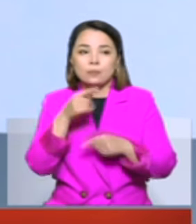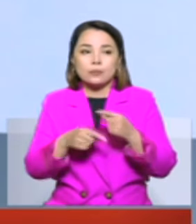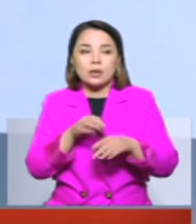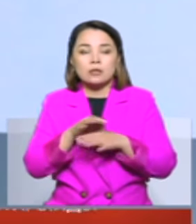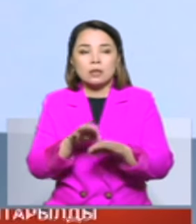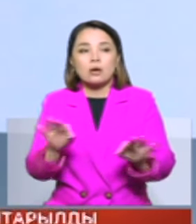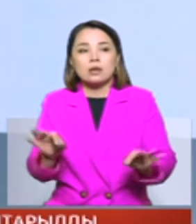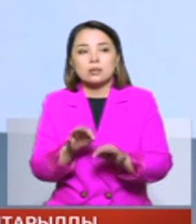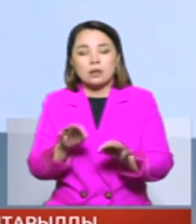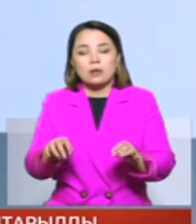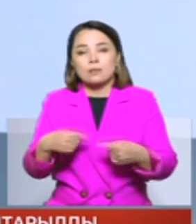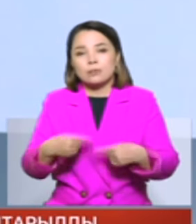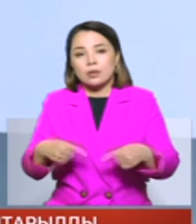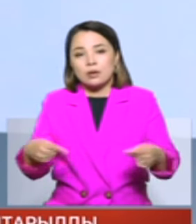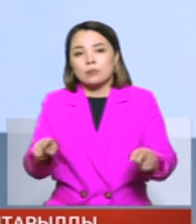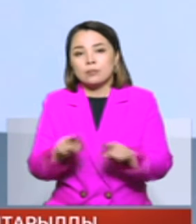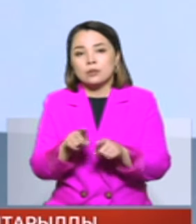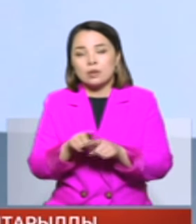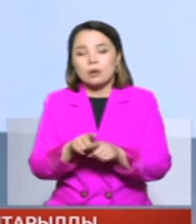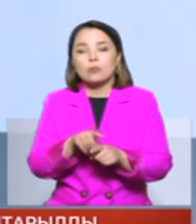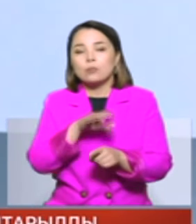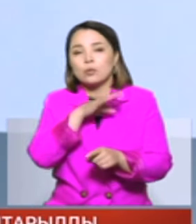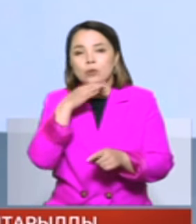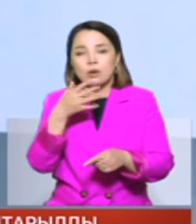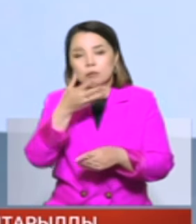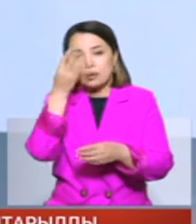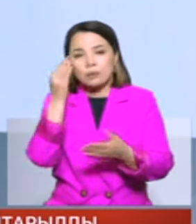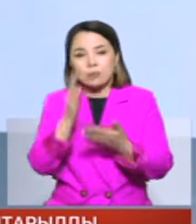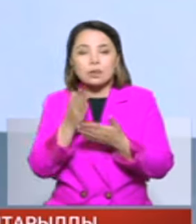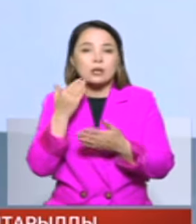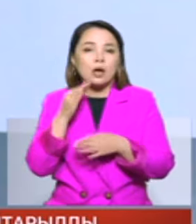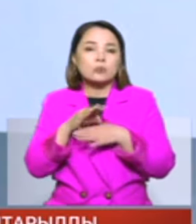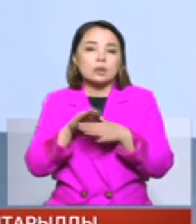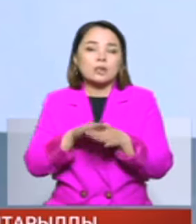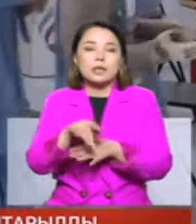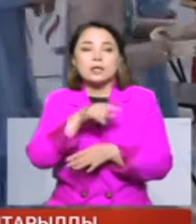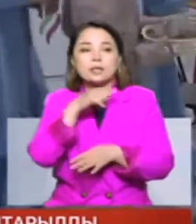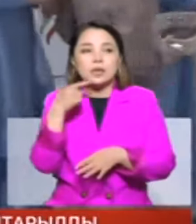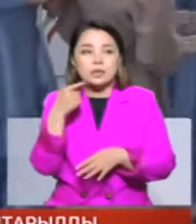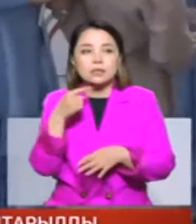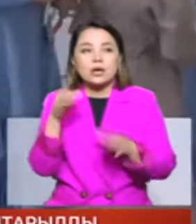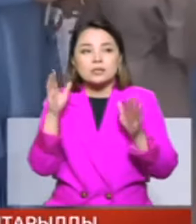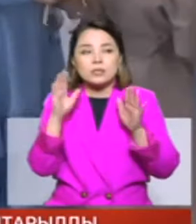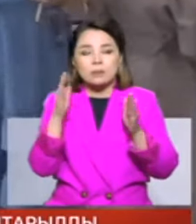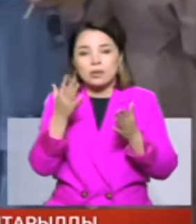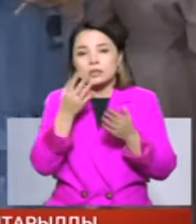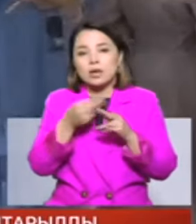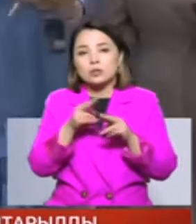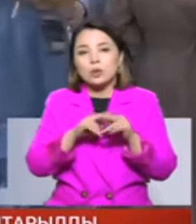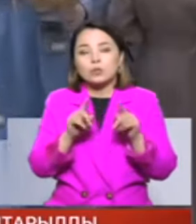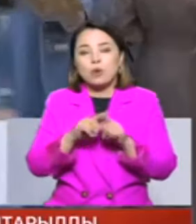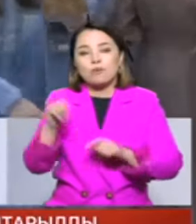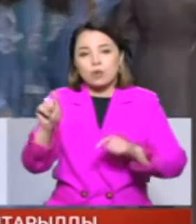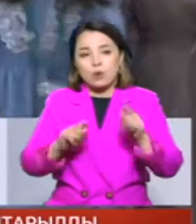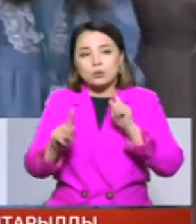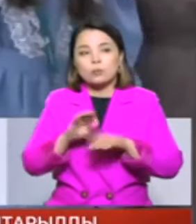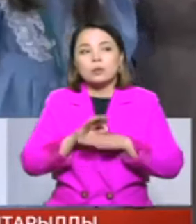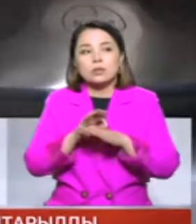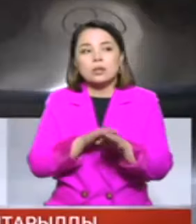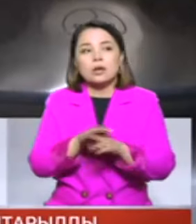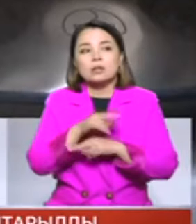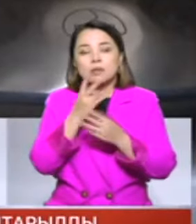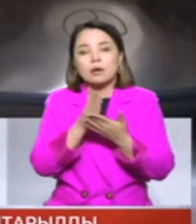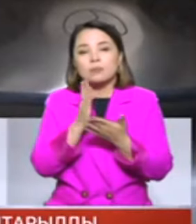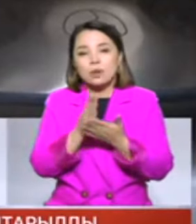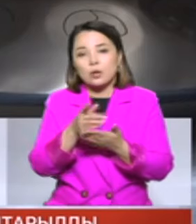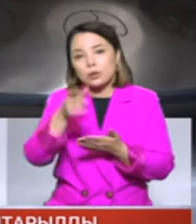аспап бар. Оның көбі соңғы кезде ұмыт бола бастаған. Татарстанда өтіп жатқан Ресей Ислам әлемі форумы аясында бұл мәселе де назардан тыс қалған